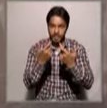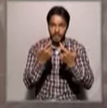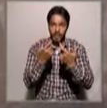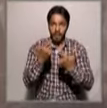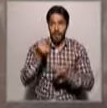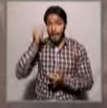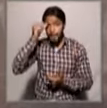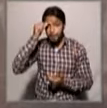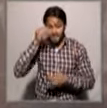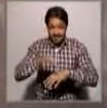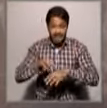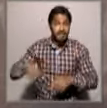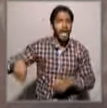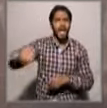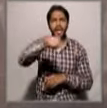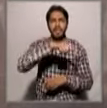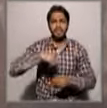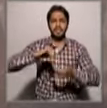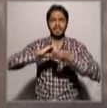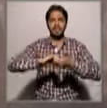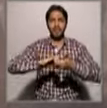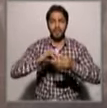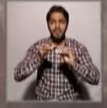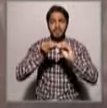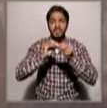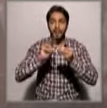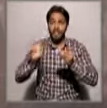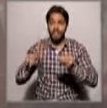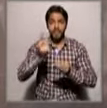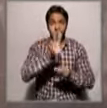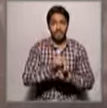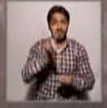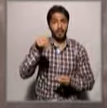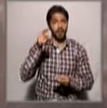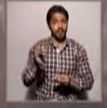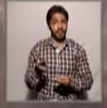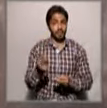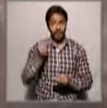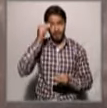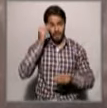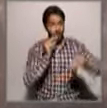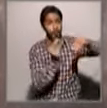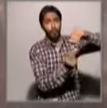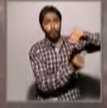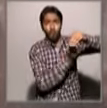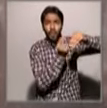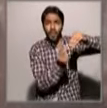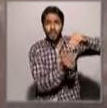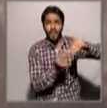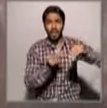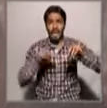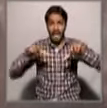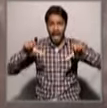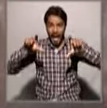أن يتفق ملايين الناس في صفة على هذا المعنى، فقد يكون برجه كما يقولون العقرب ولا مش عارف ايه، ويختلف